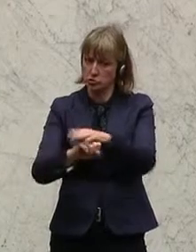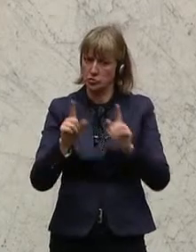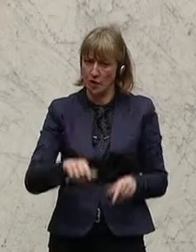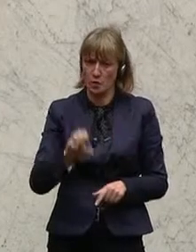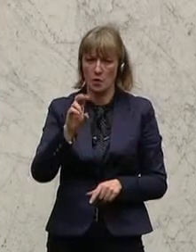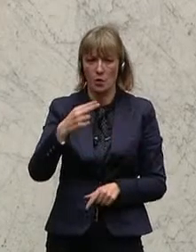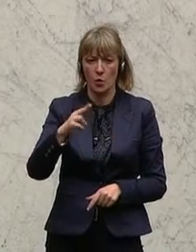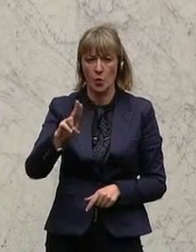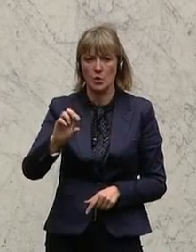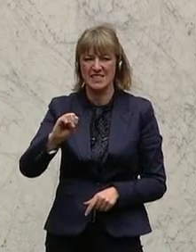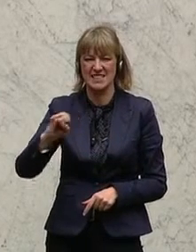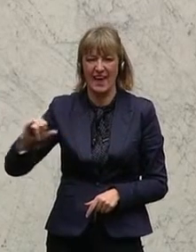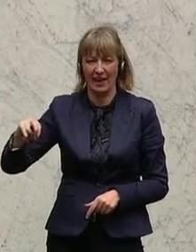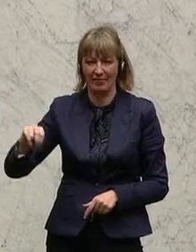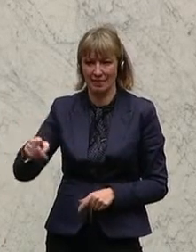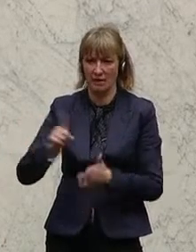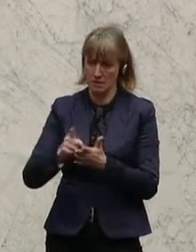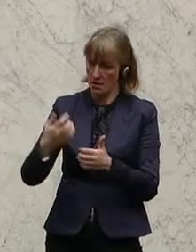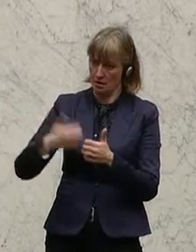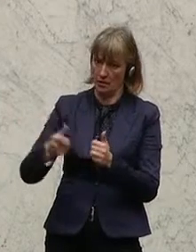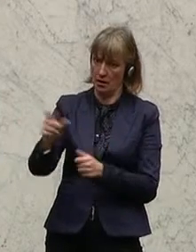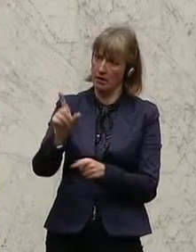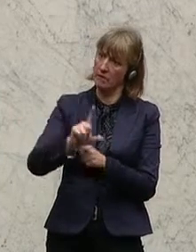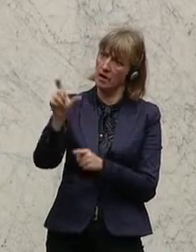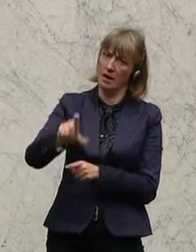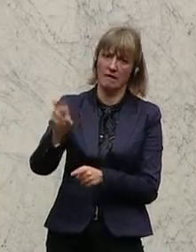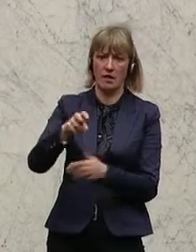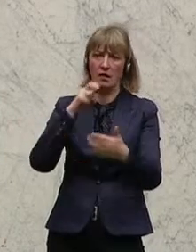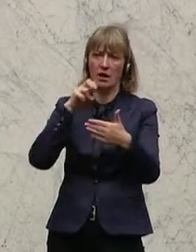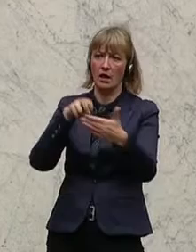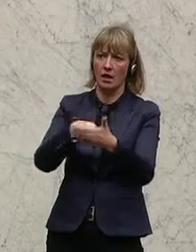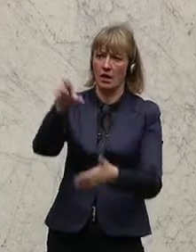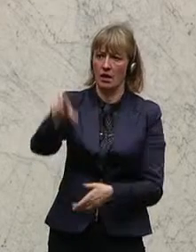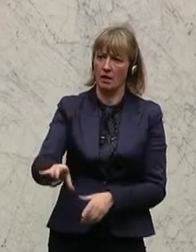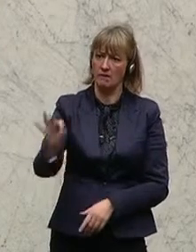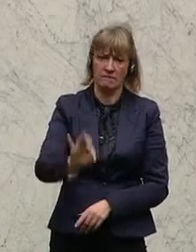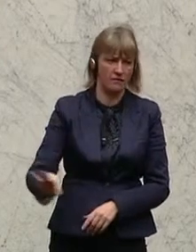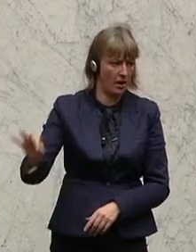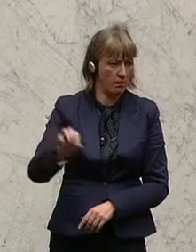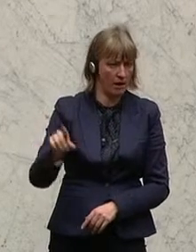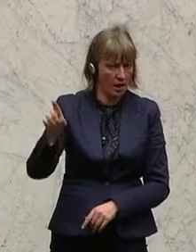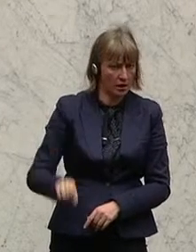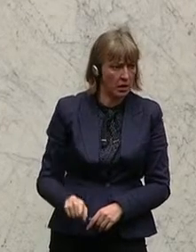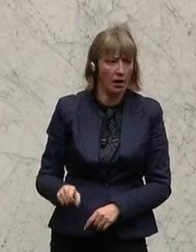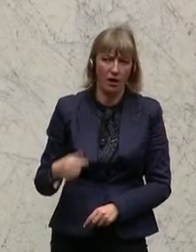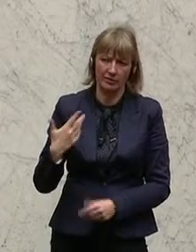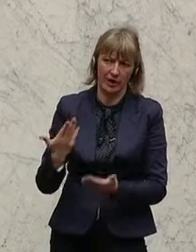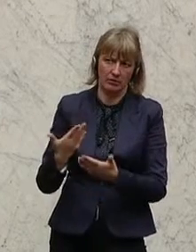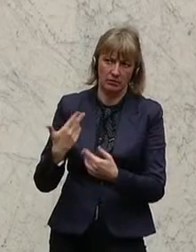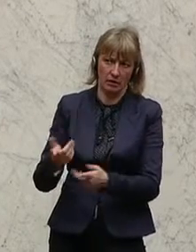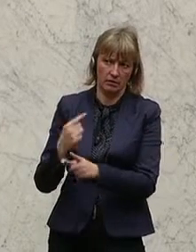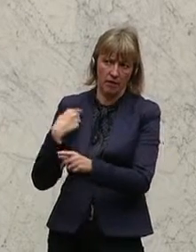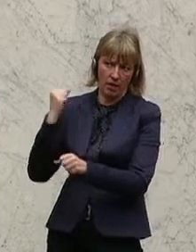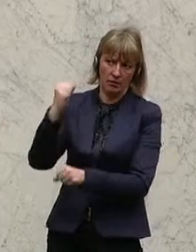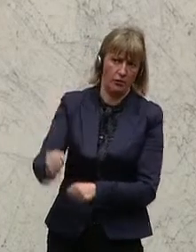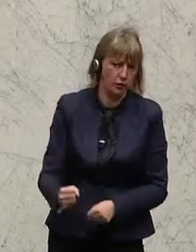der also in dem Krieg als Verbrecher gebrandmarkt und auch damit getötet wurde, das ist